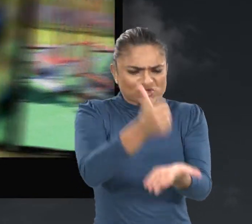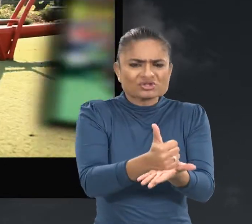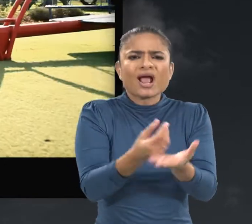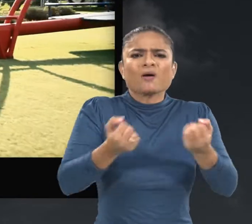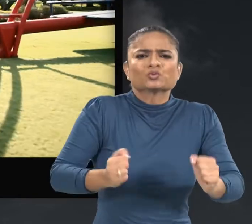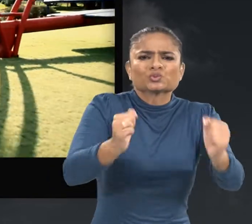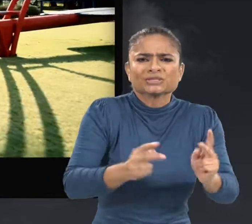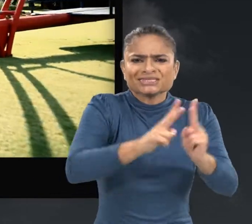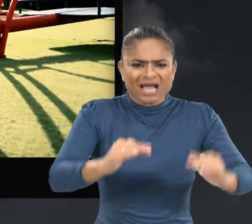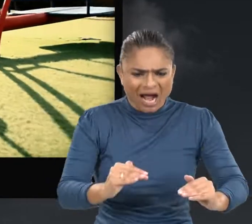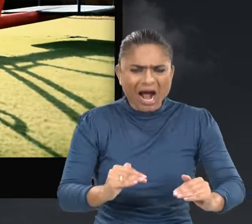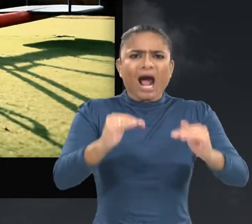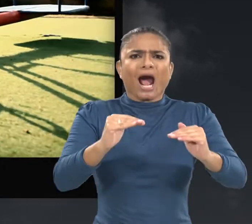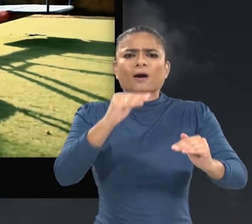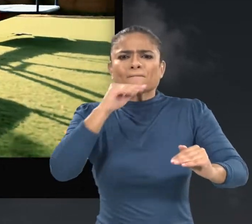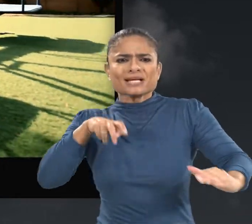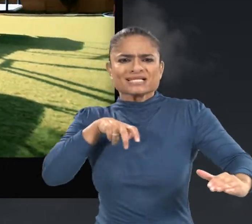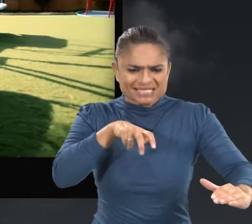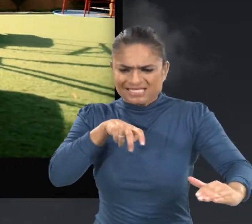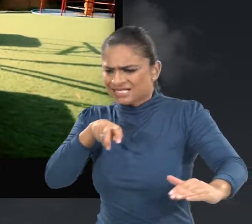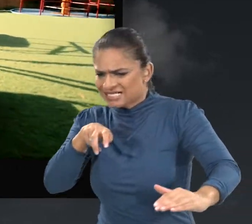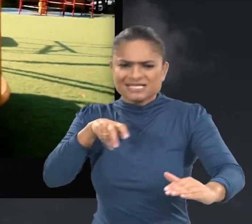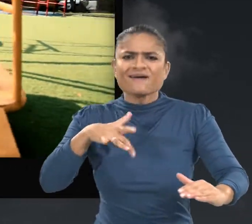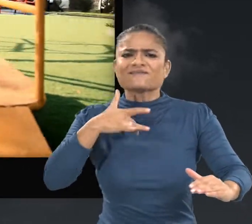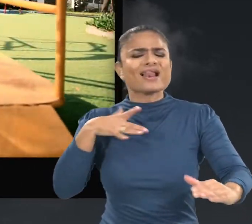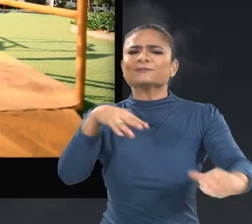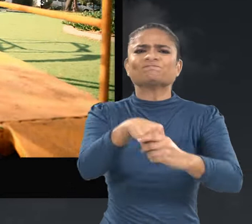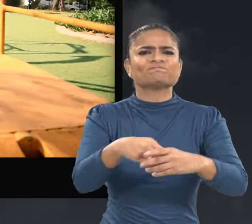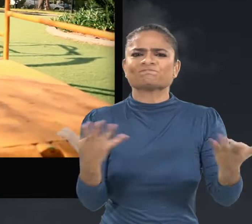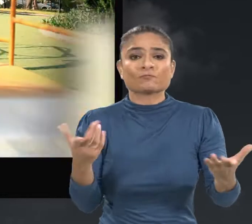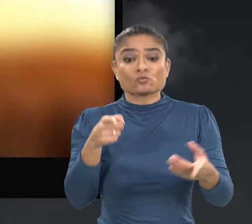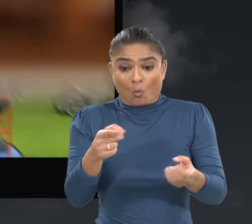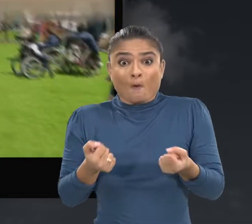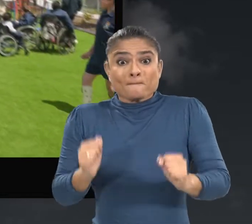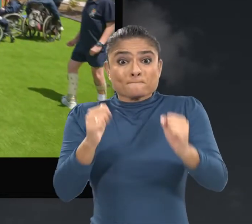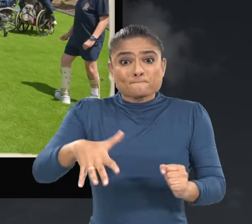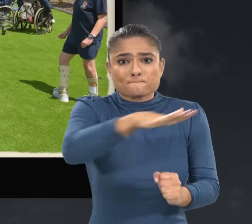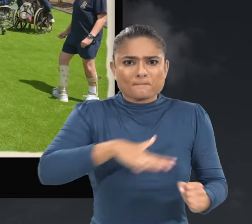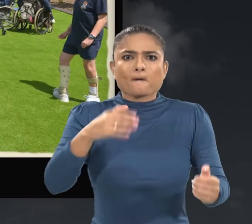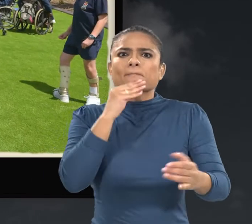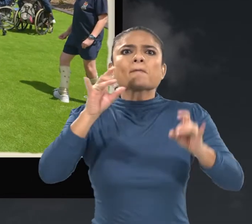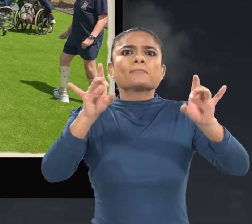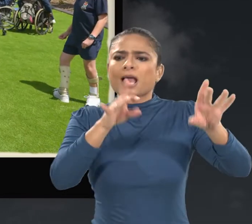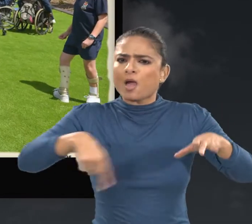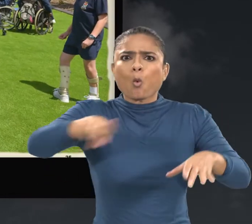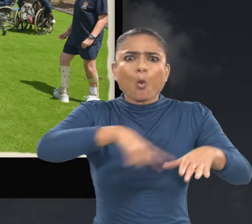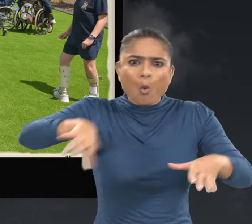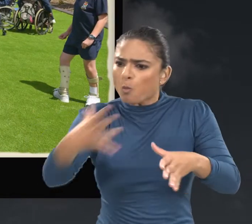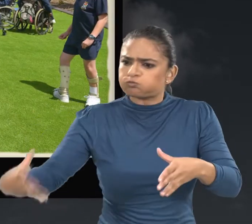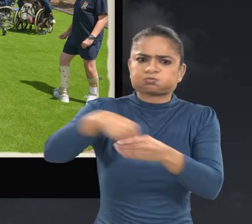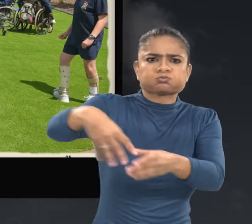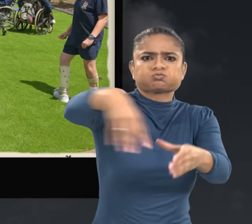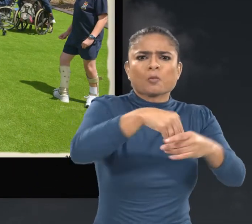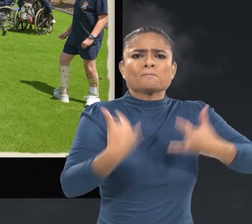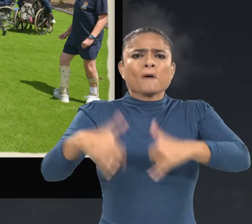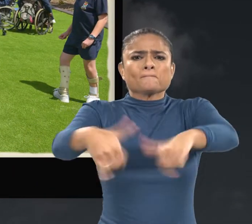Die boodskap wat hulle ontvang is, ons is nie welkom nie, ons is nie goed genoeg nie. By hierdie park kan hulle saam met enige ander kind